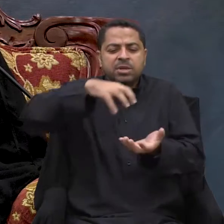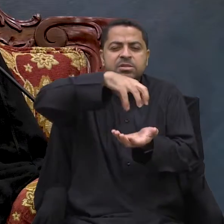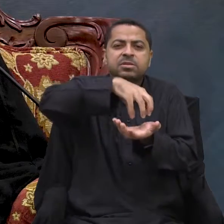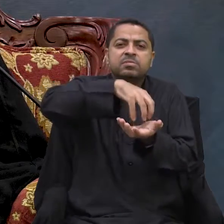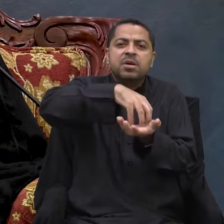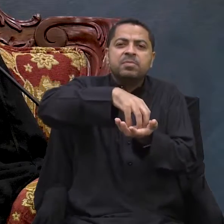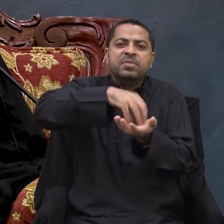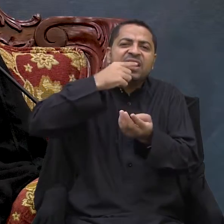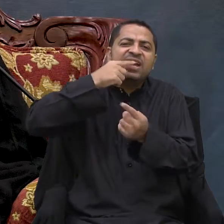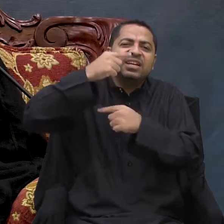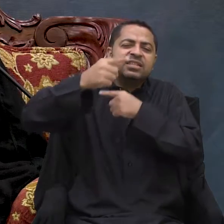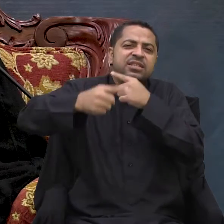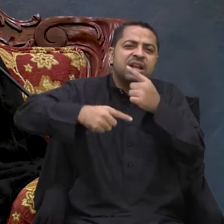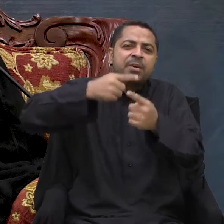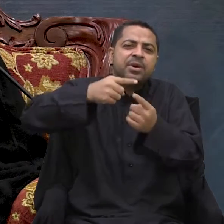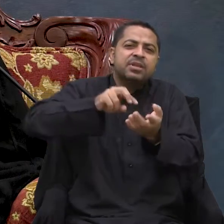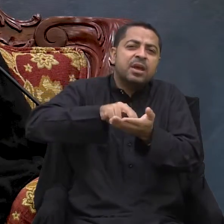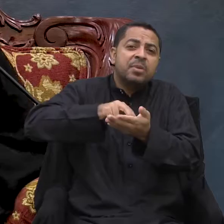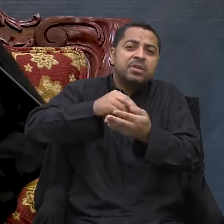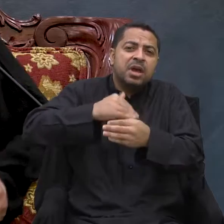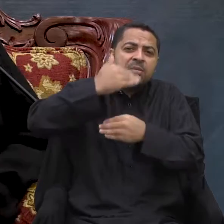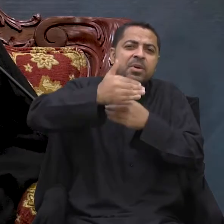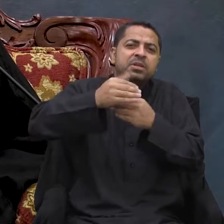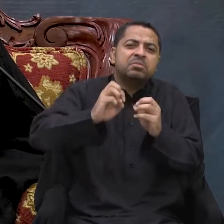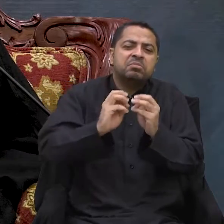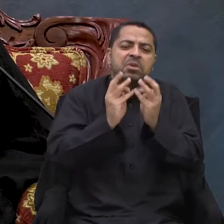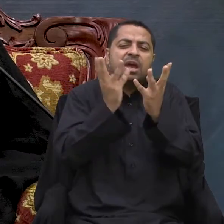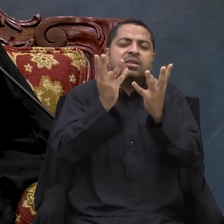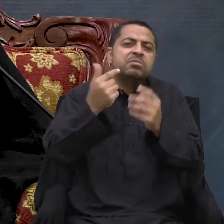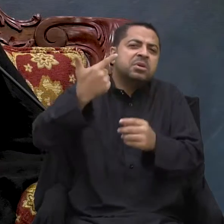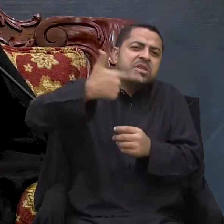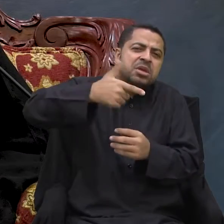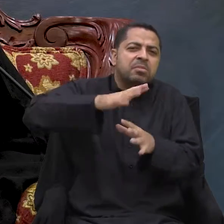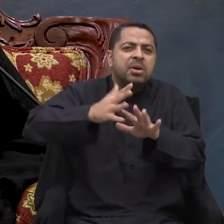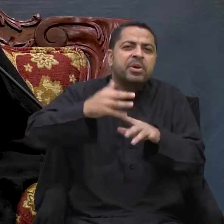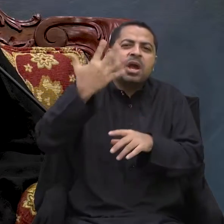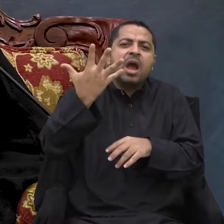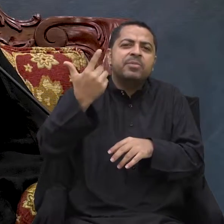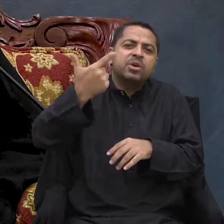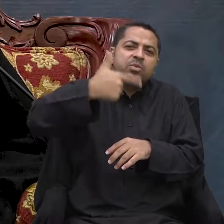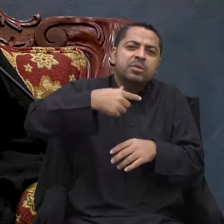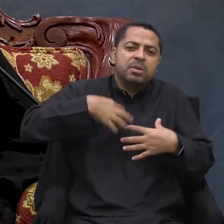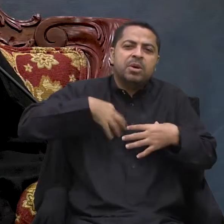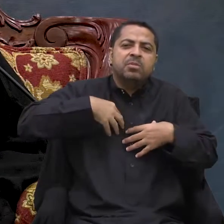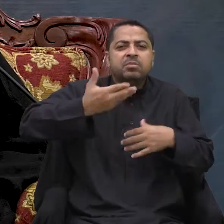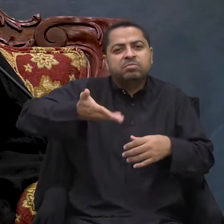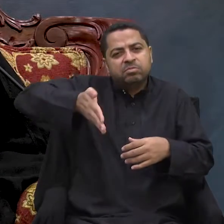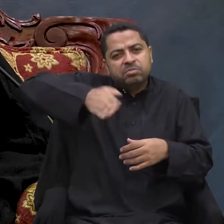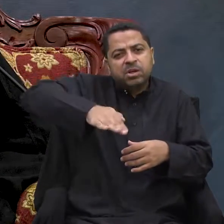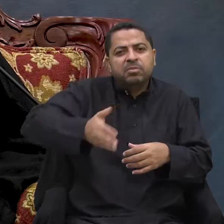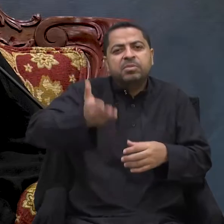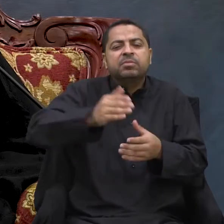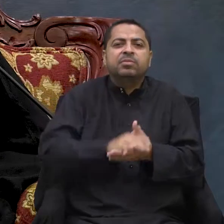بمكانه، لا يتخطى عددا معينا من السنين، إذا